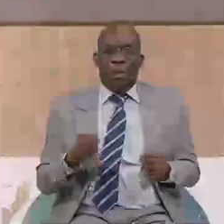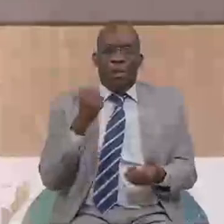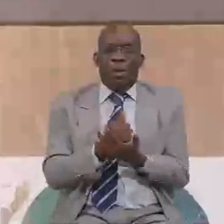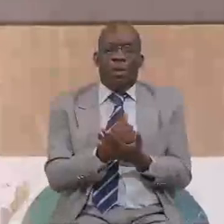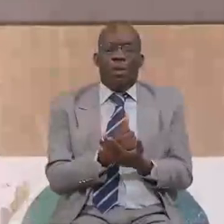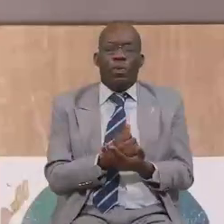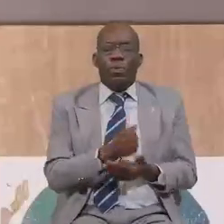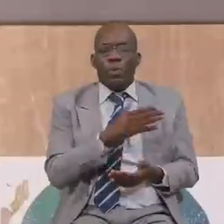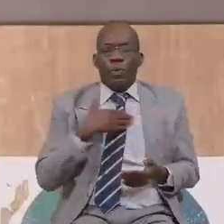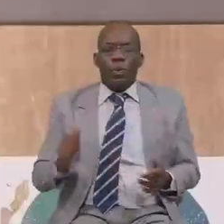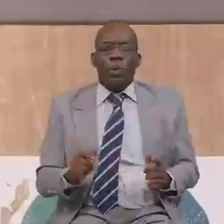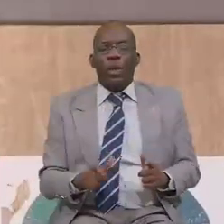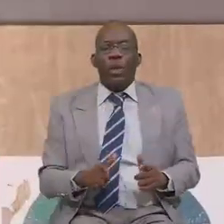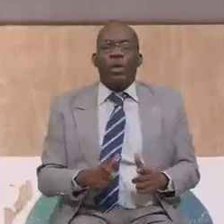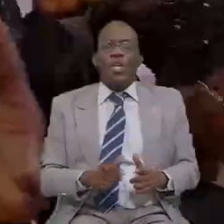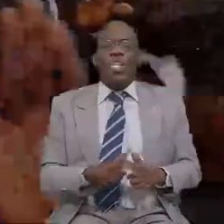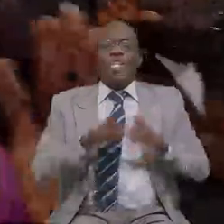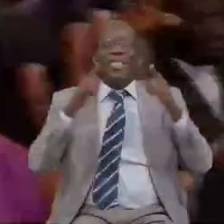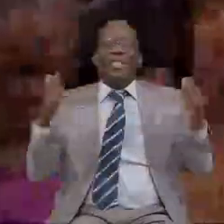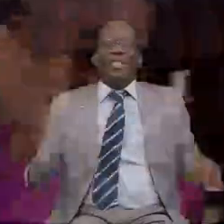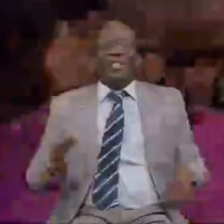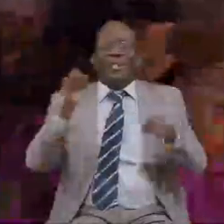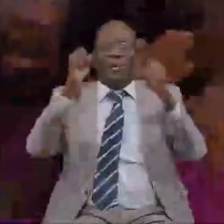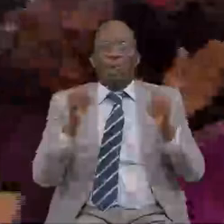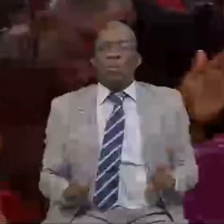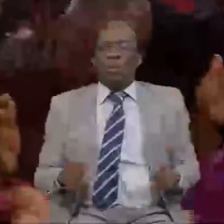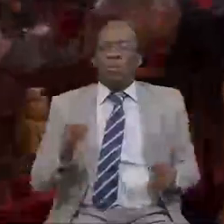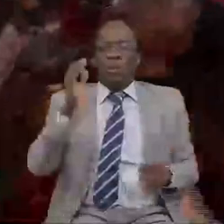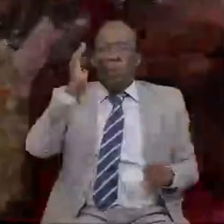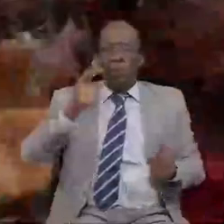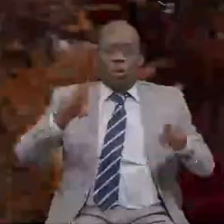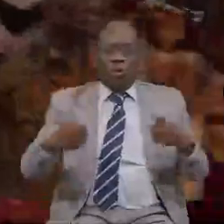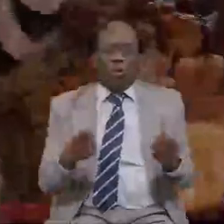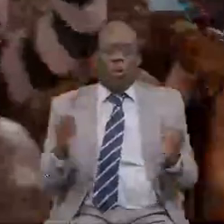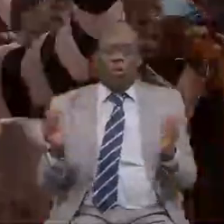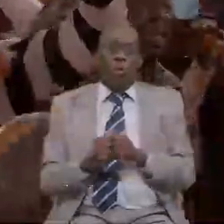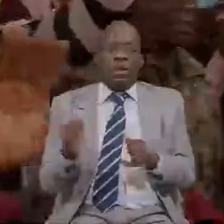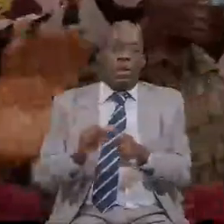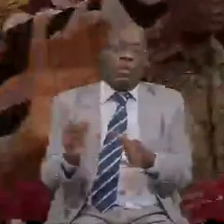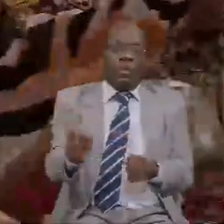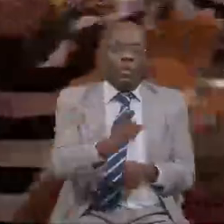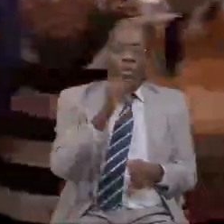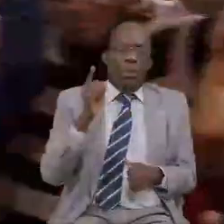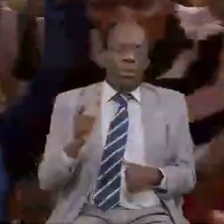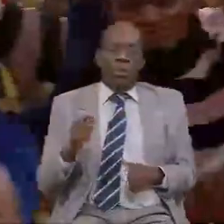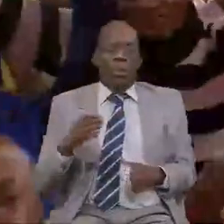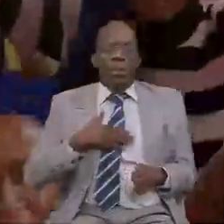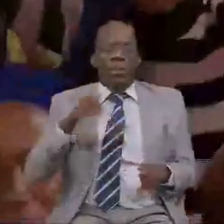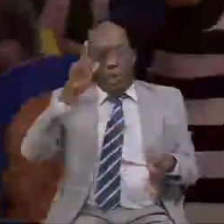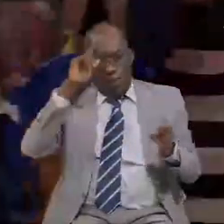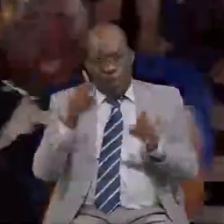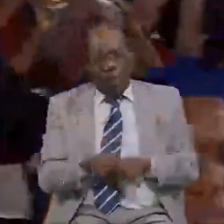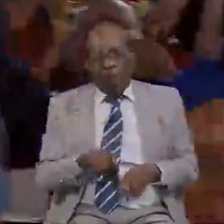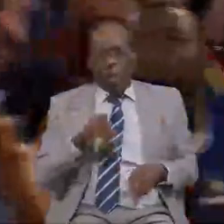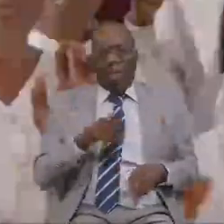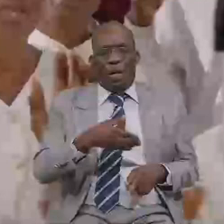et la puissance explosive aille avec chacun. Mon frère là-bas, tu